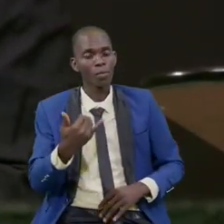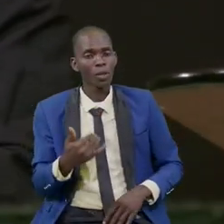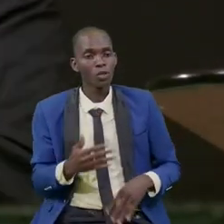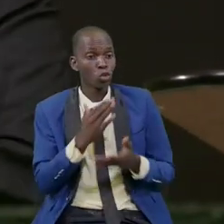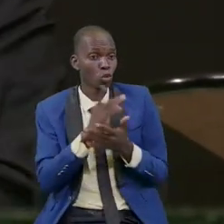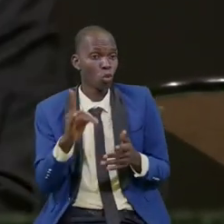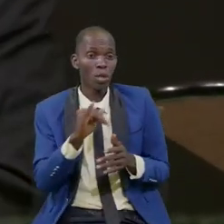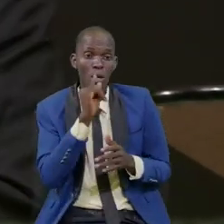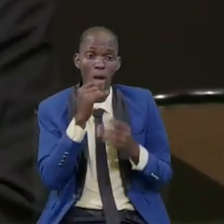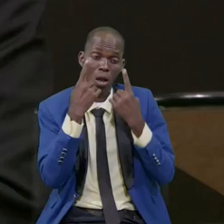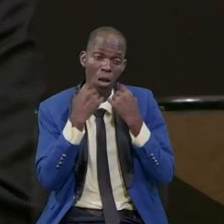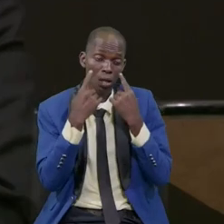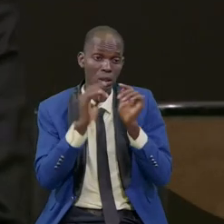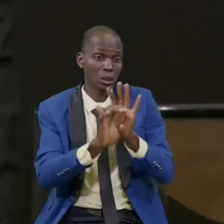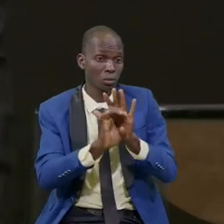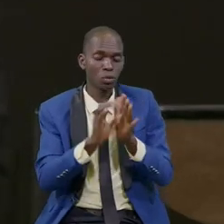pleure. Pourquoi pleures-tu?